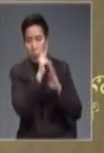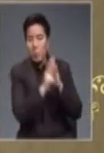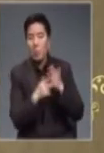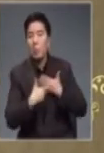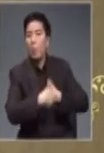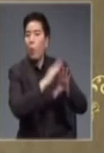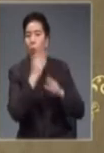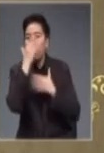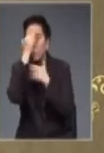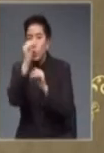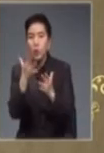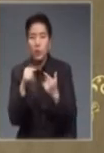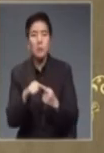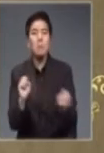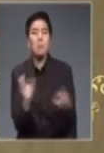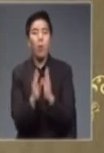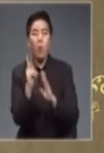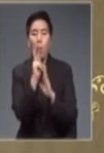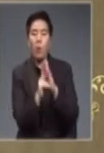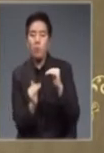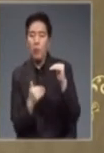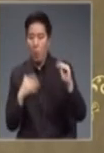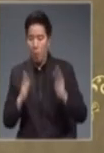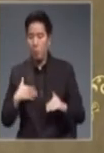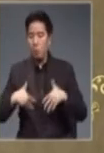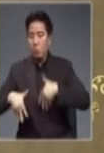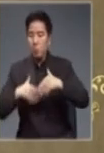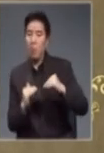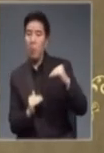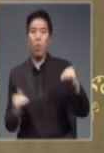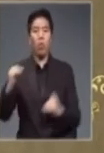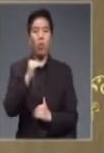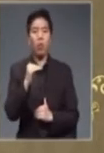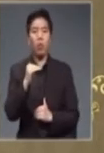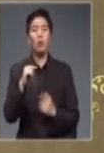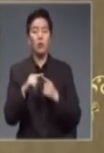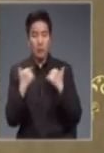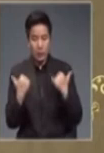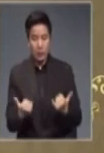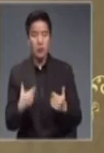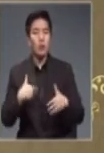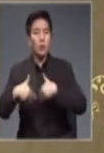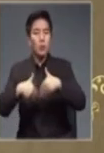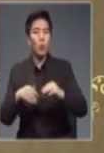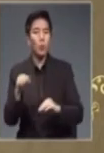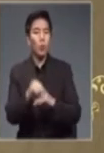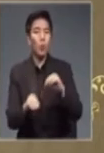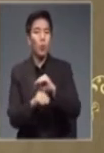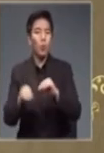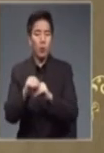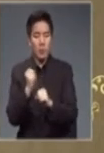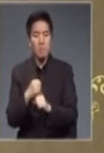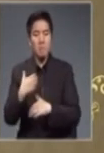าประชาชนขาดกำลังซื้อรัฐบาลพยายามทำทุกอย่างซึ่งอาจจะทำได้ไม่รวดเร็วนักเพราะเราต้องระมัดระวังเรื่องข้อกฎหมายต่างๆที่เป็นเรื่องสำคัญนะ